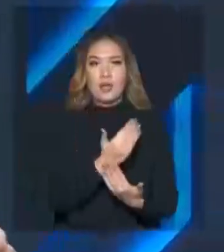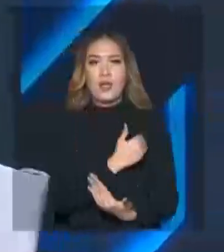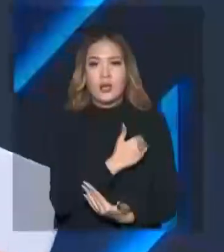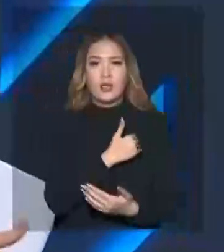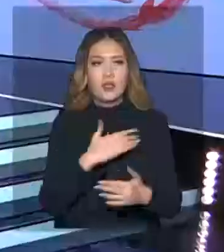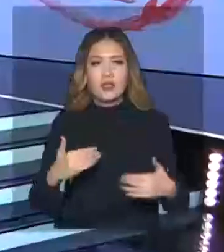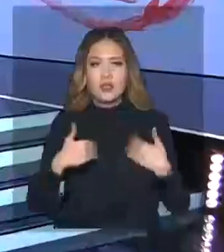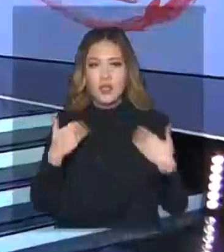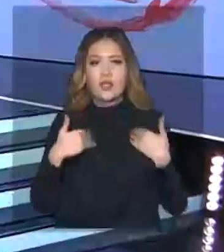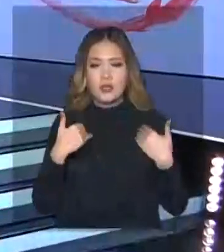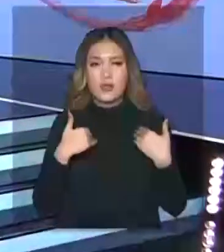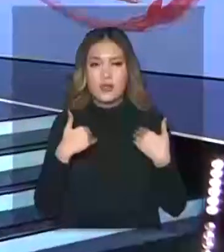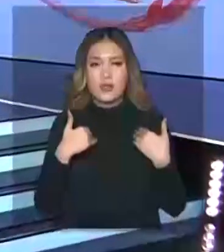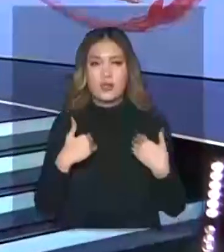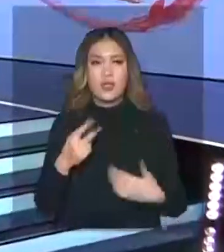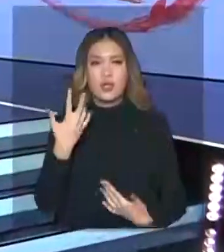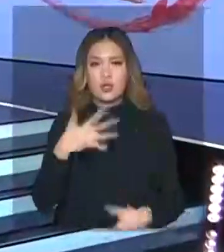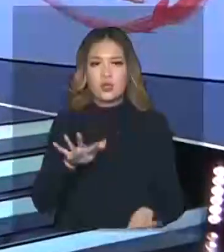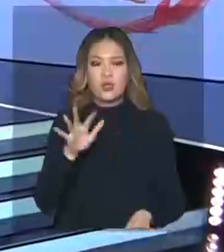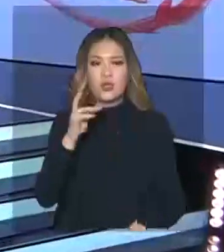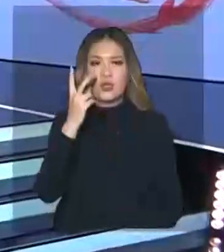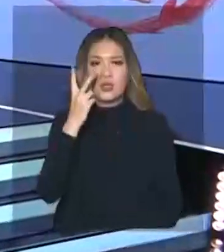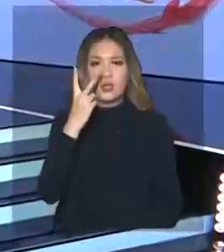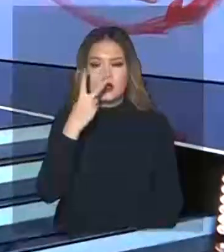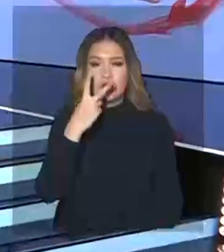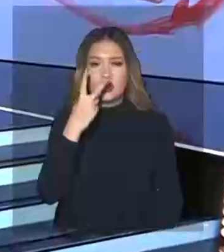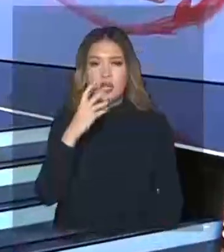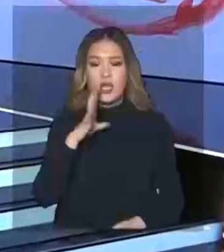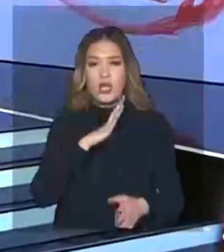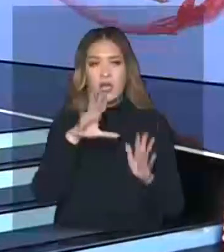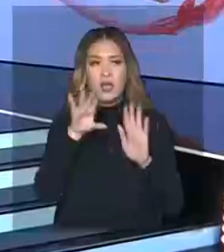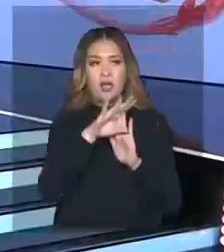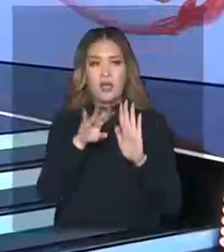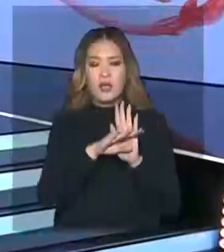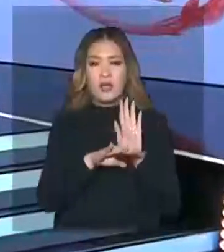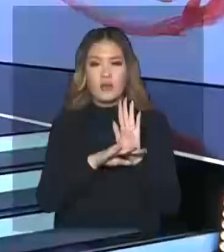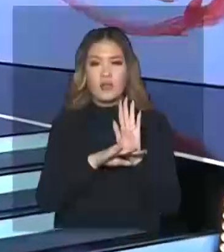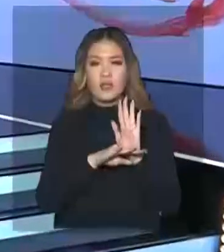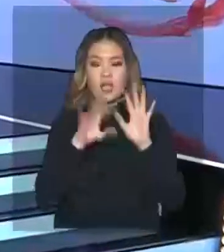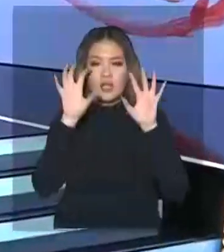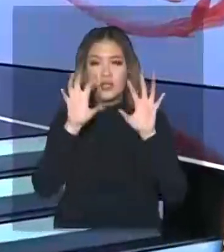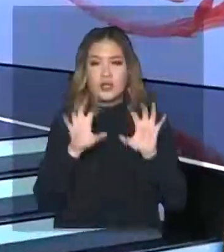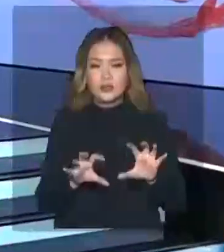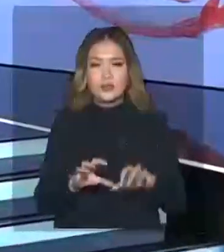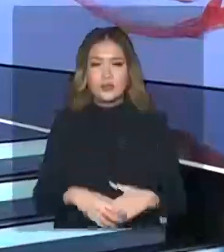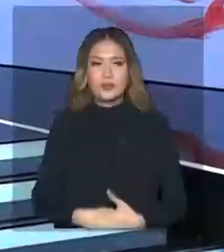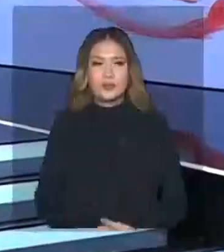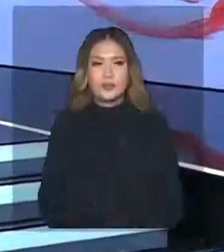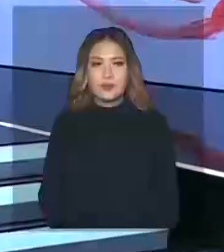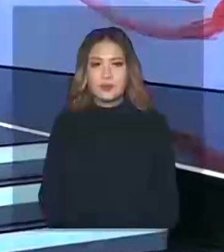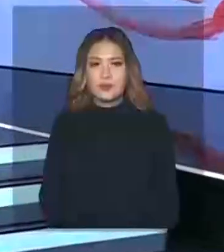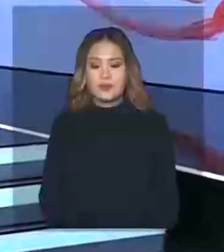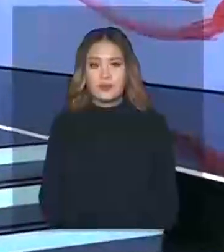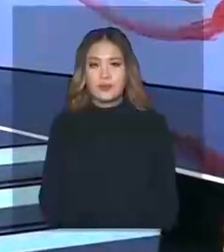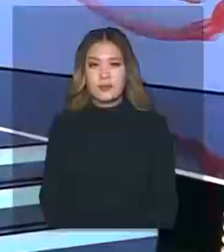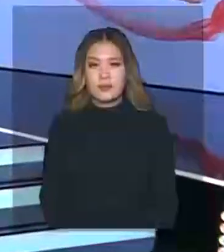Самат мырза, ассаламу алейкум. Я біздің эфирдің дәстүрі бойынша енді сол жерге тұра